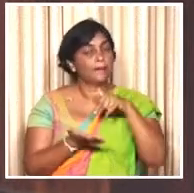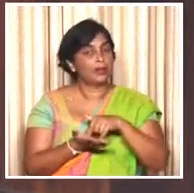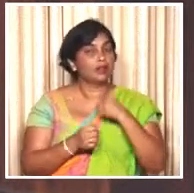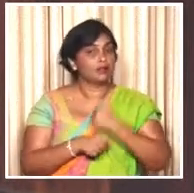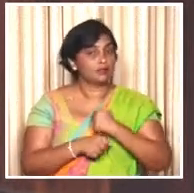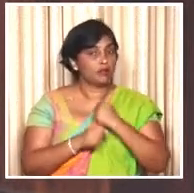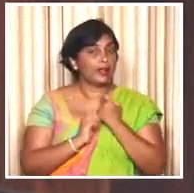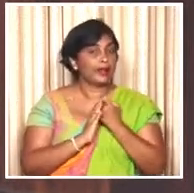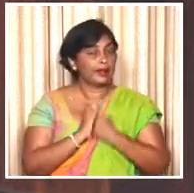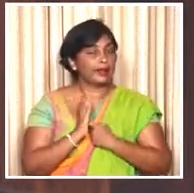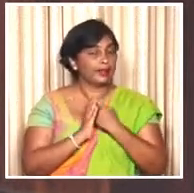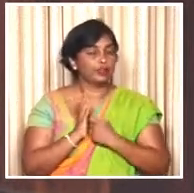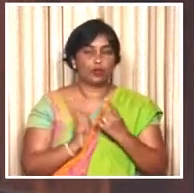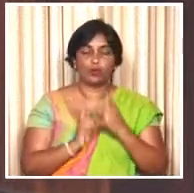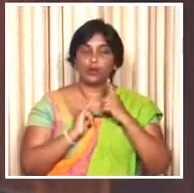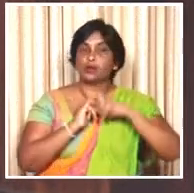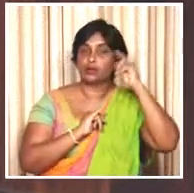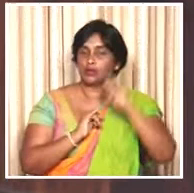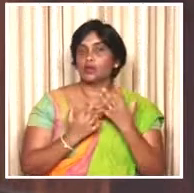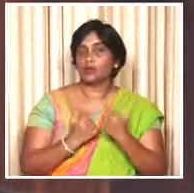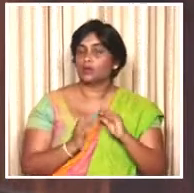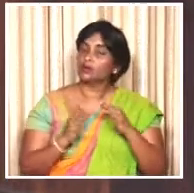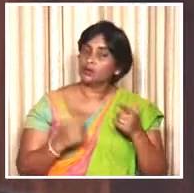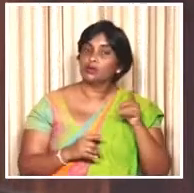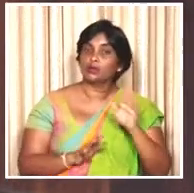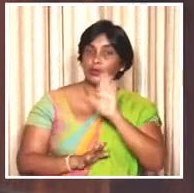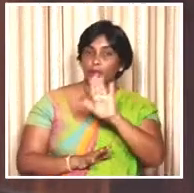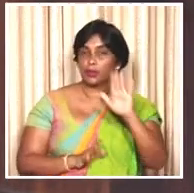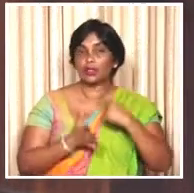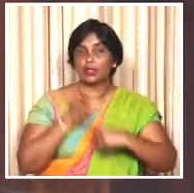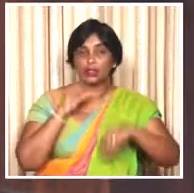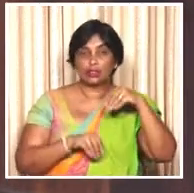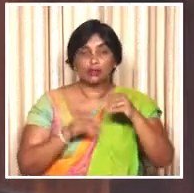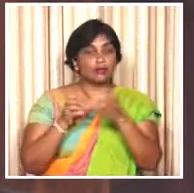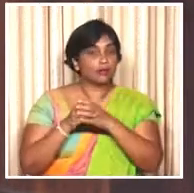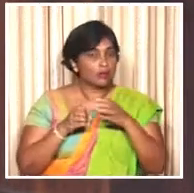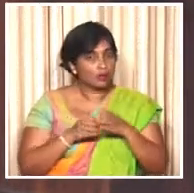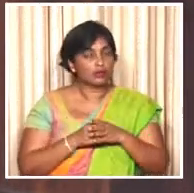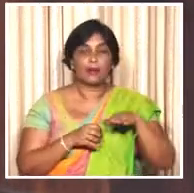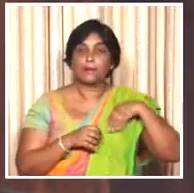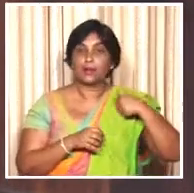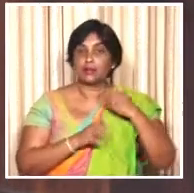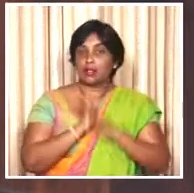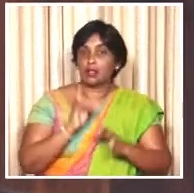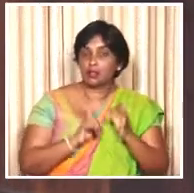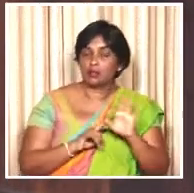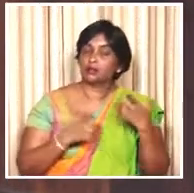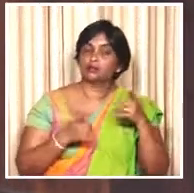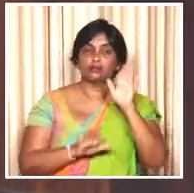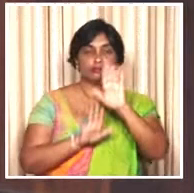රජයේ නීතිවලට යටත් වන විශ්වවිද්‍යාලයක් වෙන්න ඕනේ. එහෙම නැත්නම් එක් එක් දේශපාලන පක්ෂවලට එක් එක් ප්‍රධාන ඇමතිට නැත්නම් එක්